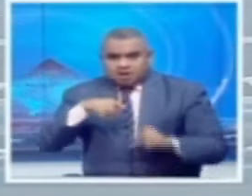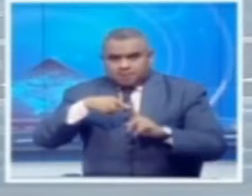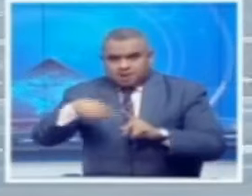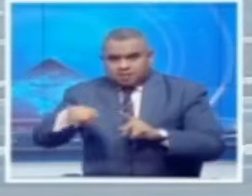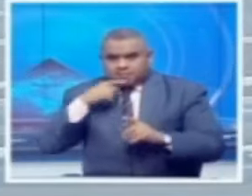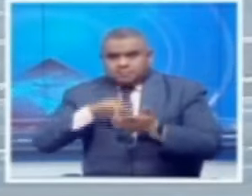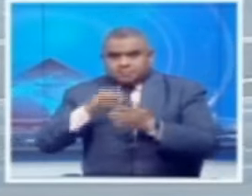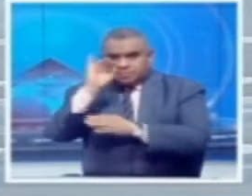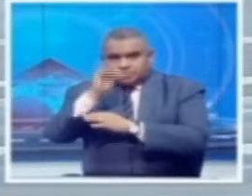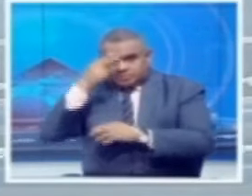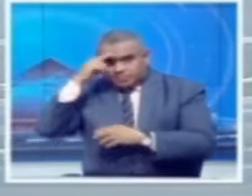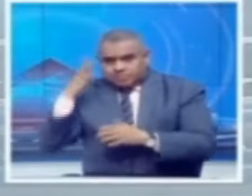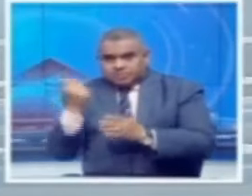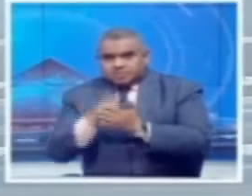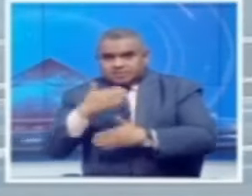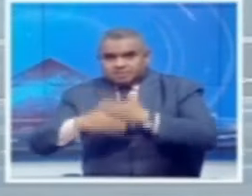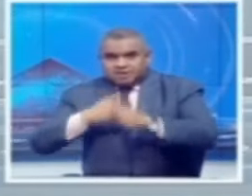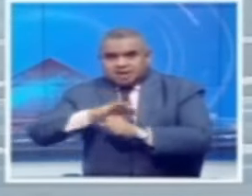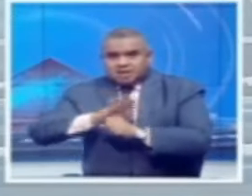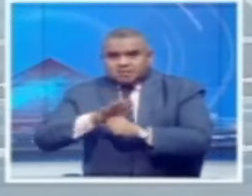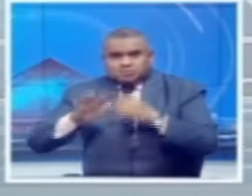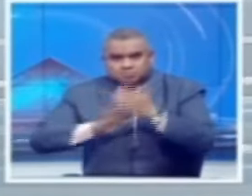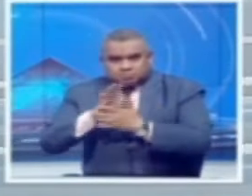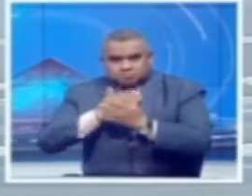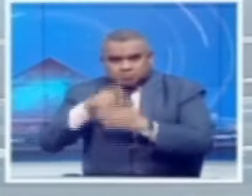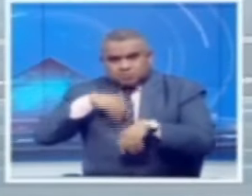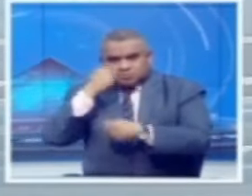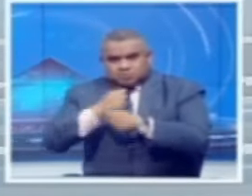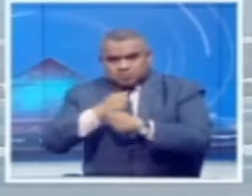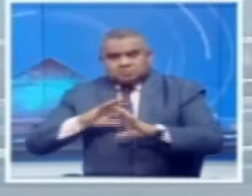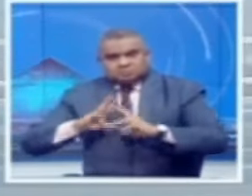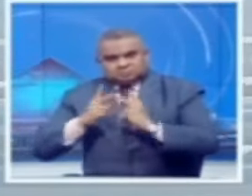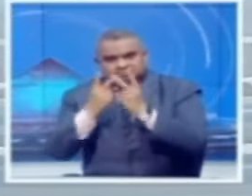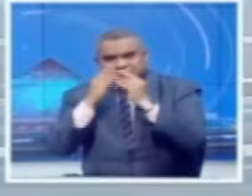الحالي تحت شعار بعد التعافي من الجائحة الصمود والاستدامة.